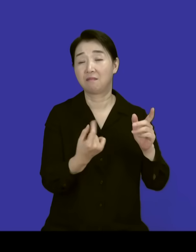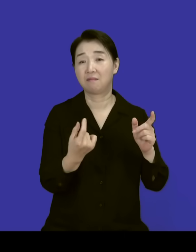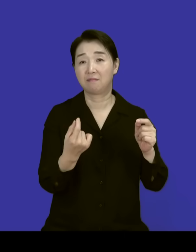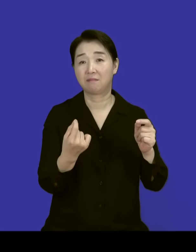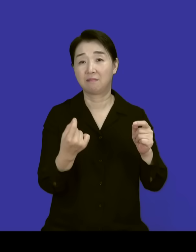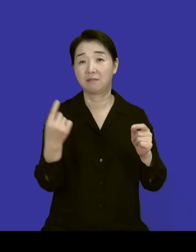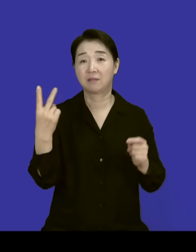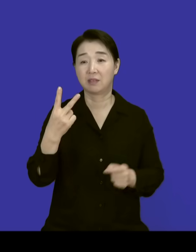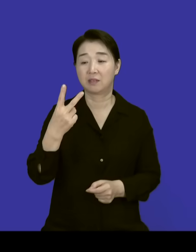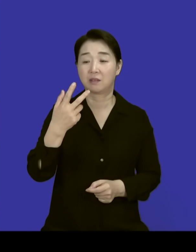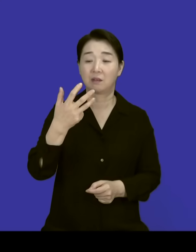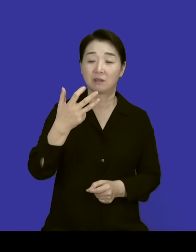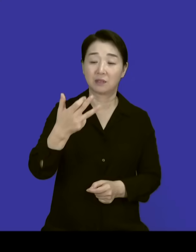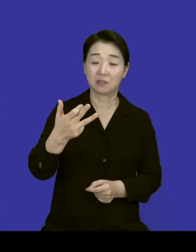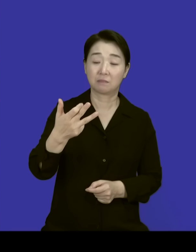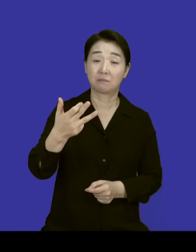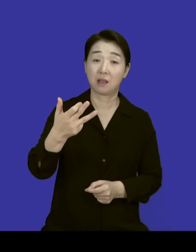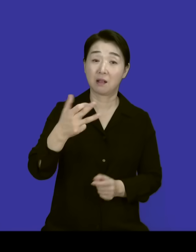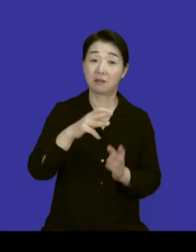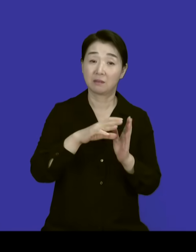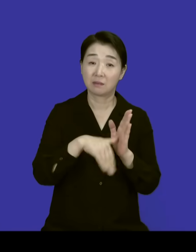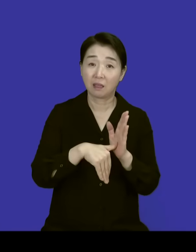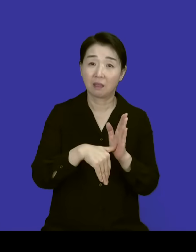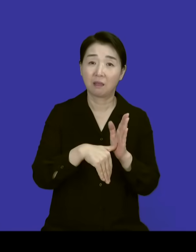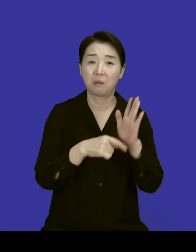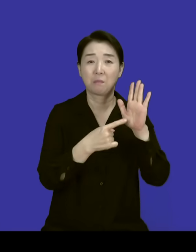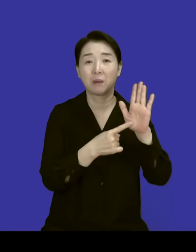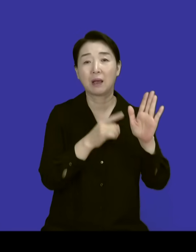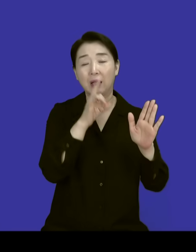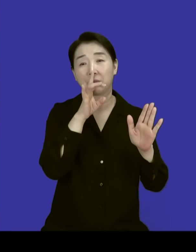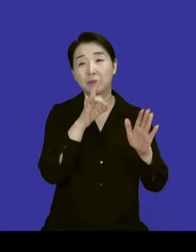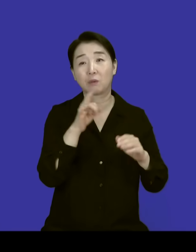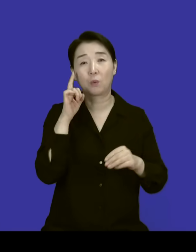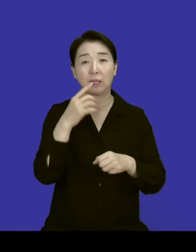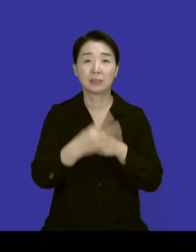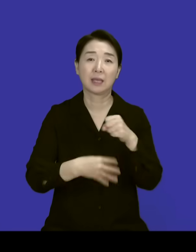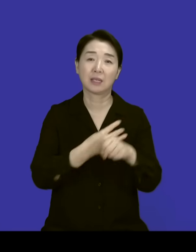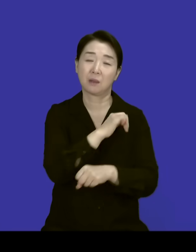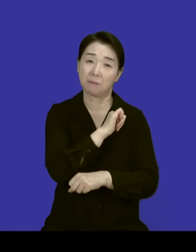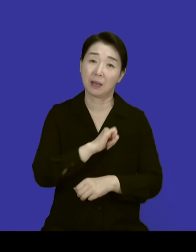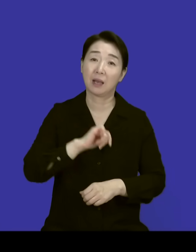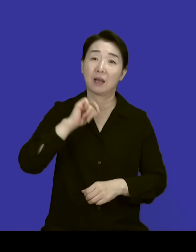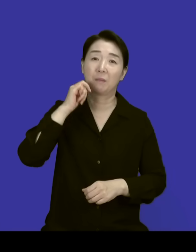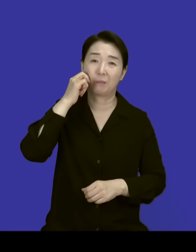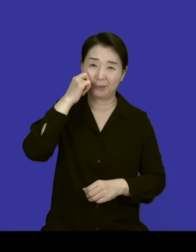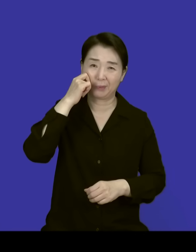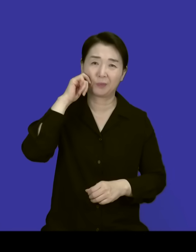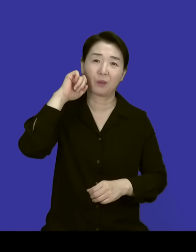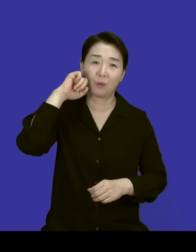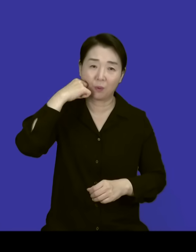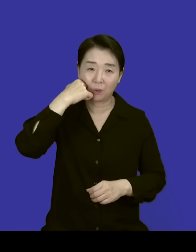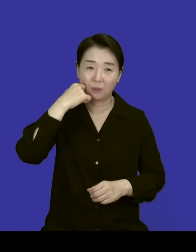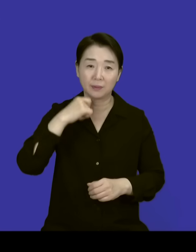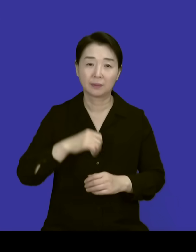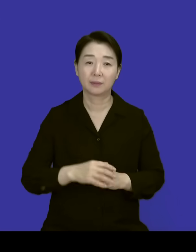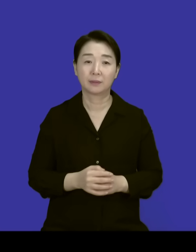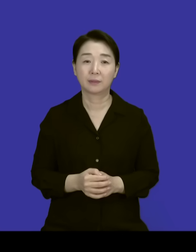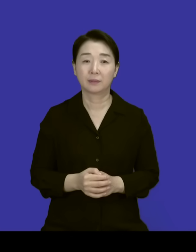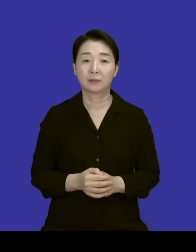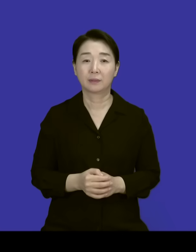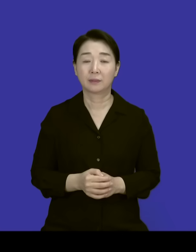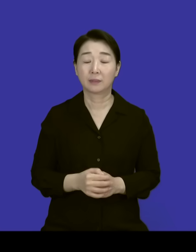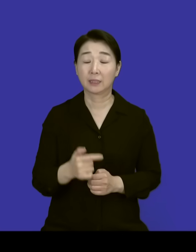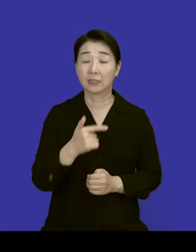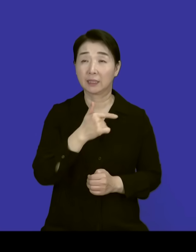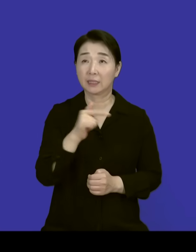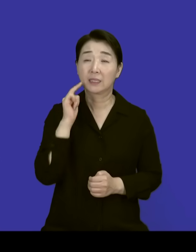만에. 2017년, 18년 이때 나왔는데 제가 그때 안 됐다고 예. 아까 말했어요. 보통 그 4년 버티기가 어려워요. 그 버티는 게 어려워요. 예, 이 큰